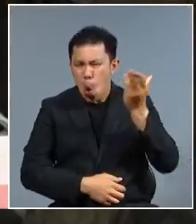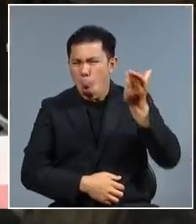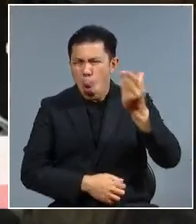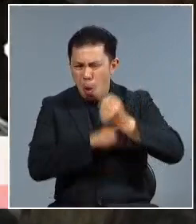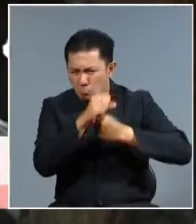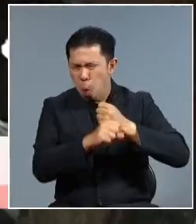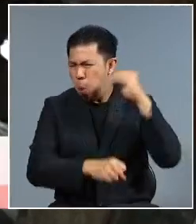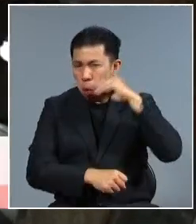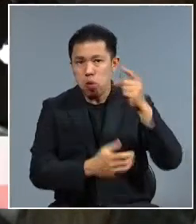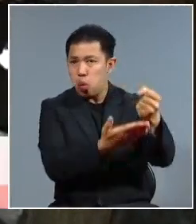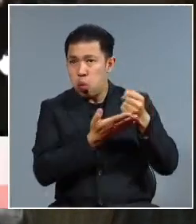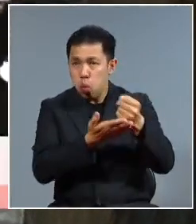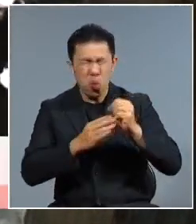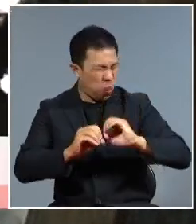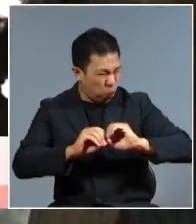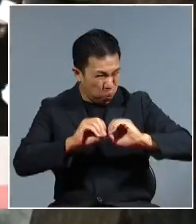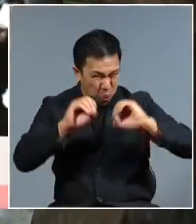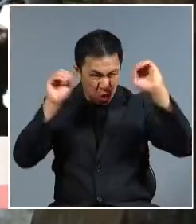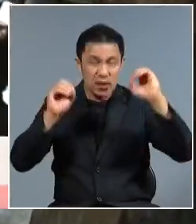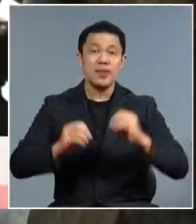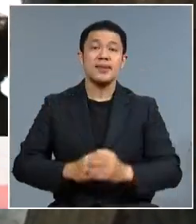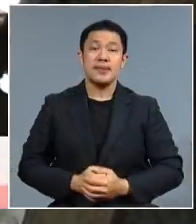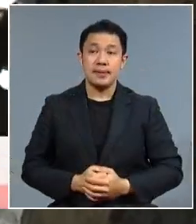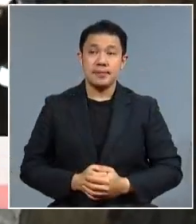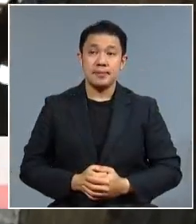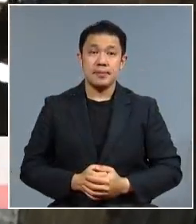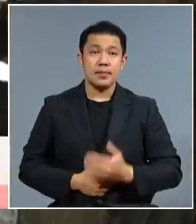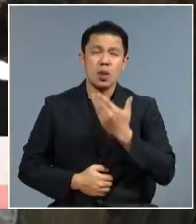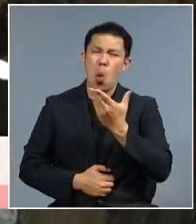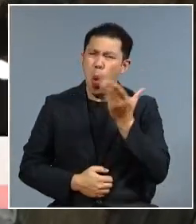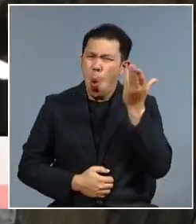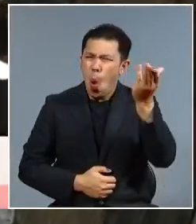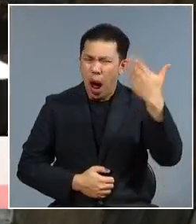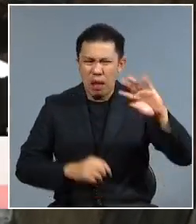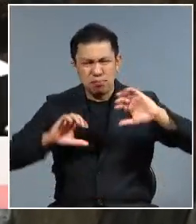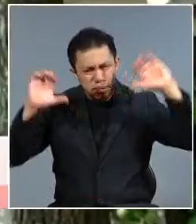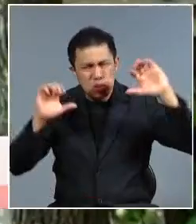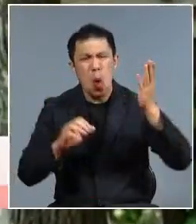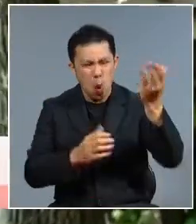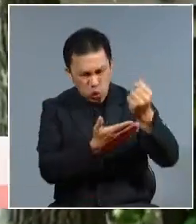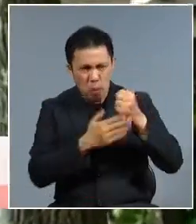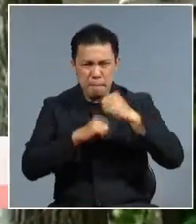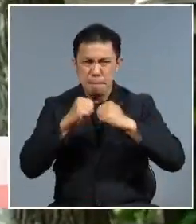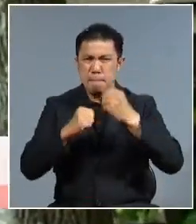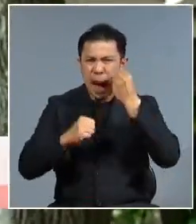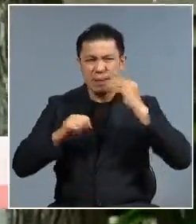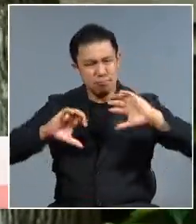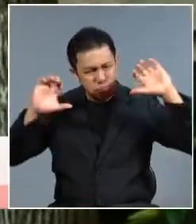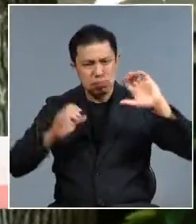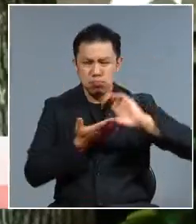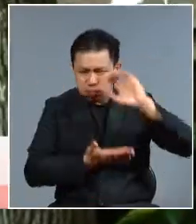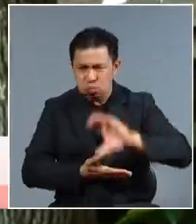ได้รับการช่วยเหลือเลยเนี่ยแหละครับทุกครั้งนะฮะร้องขอให้ช่วยสร้างบ้านด้วยงบราชการ